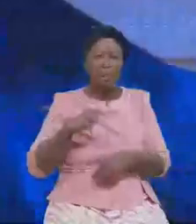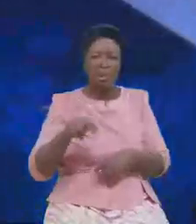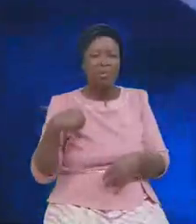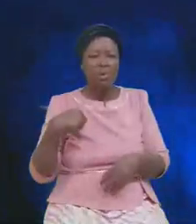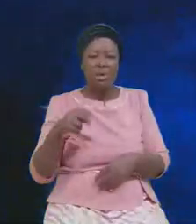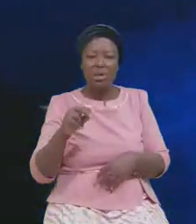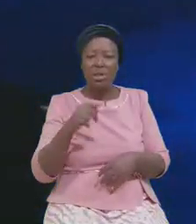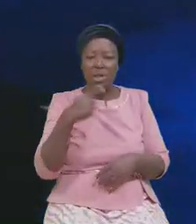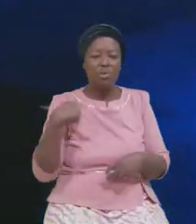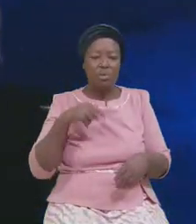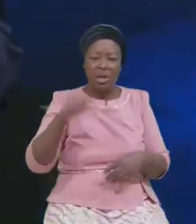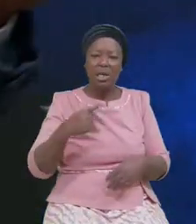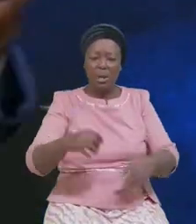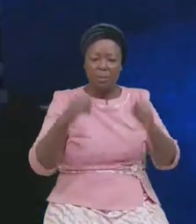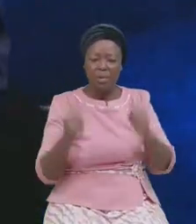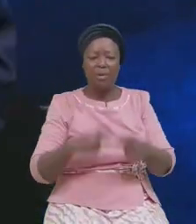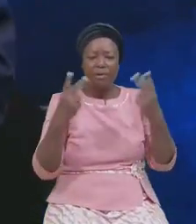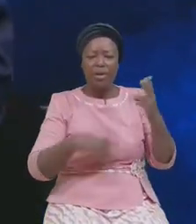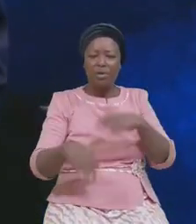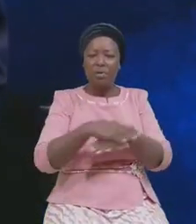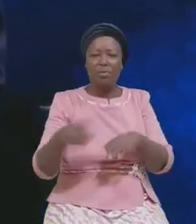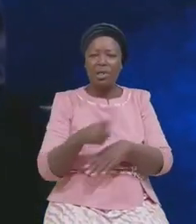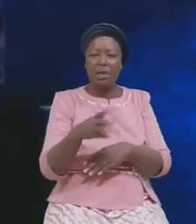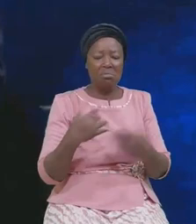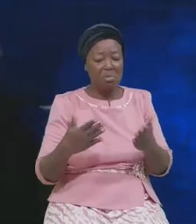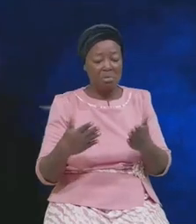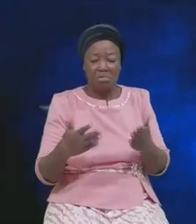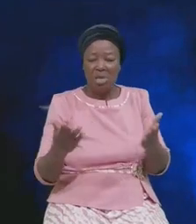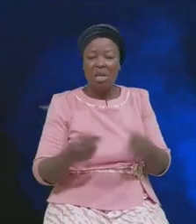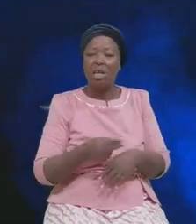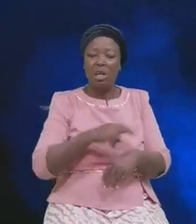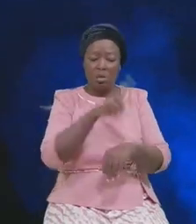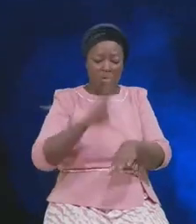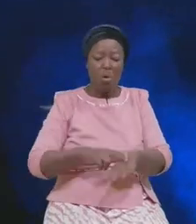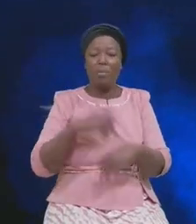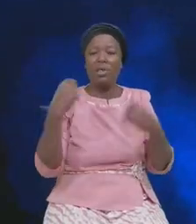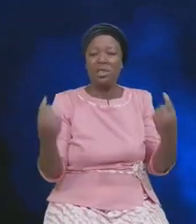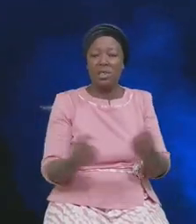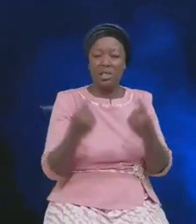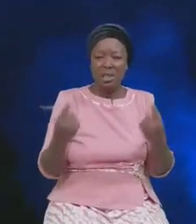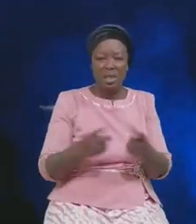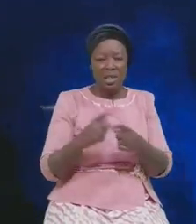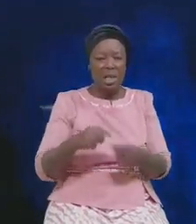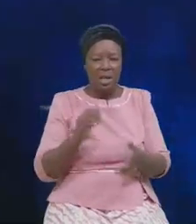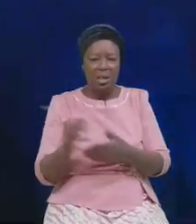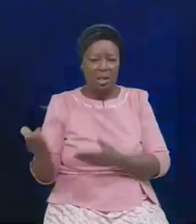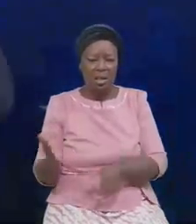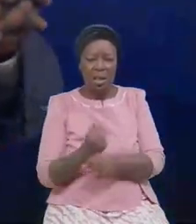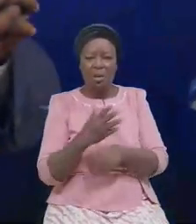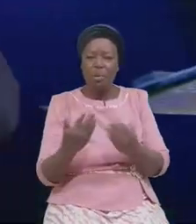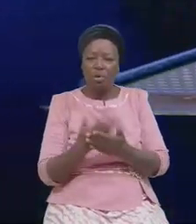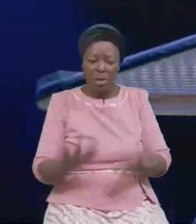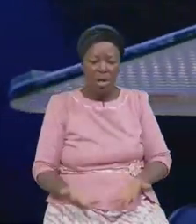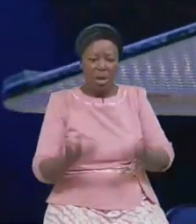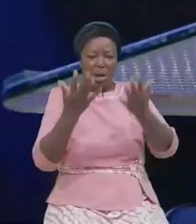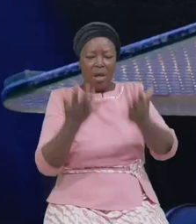triomphe au-dessus de ces choses. Cela peut être des péchés mignons, cela peut être des choses qui sont des poids lourds sur nous. Et ça